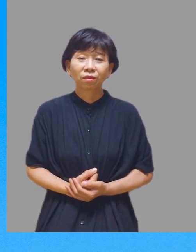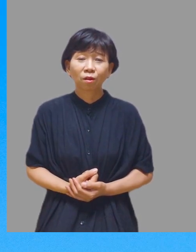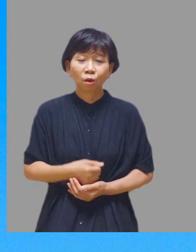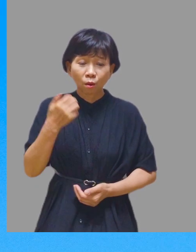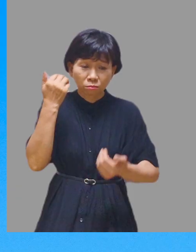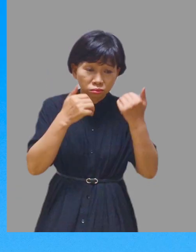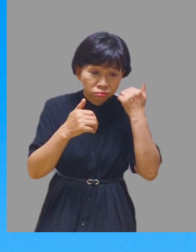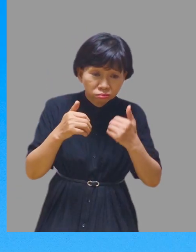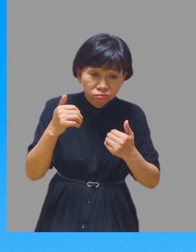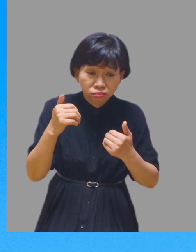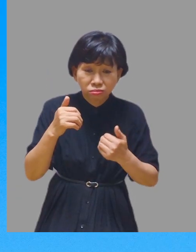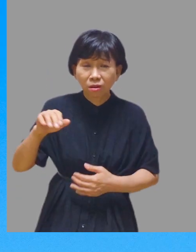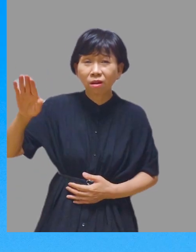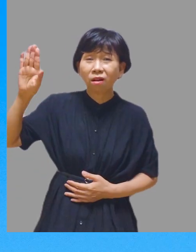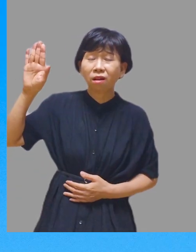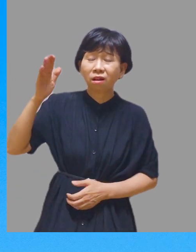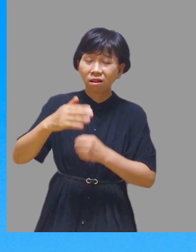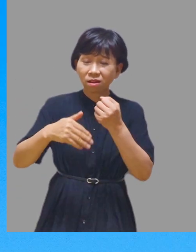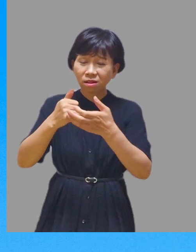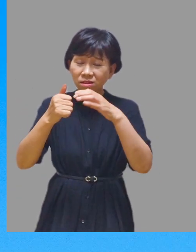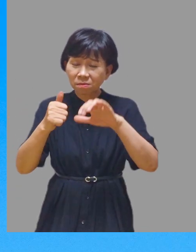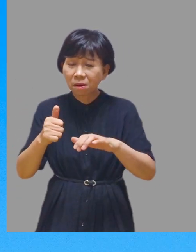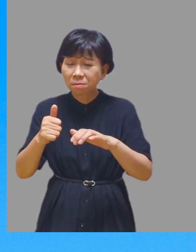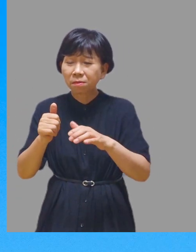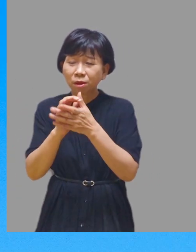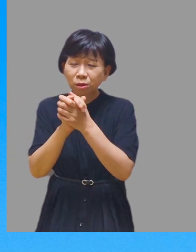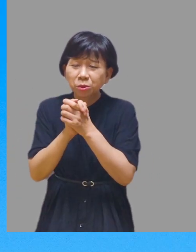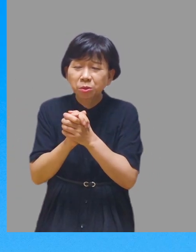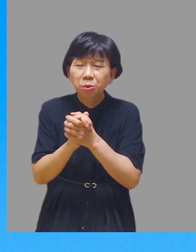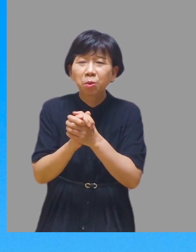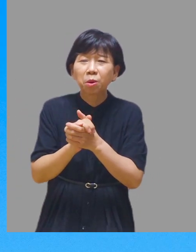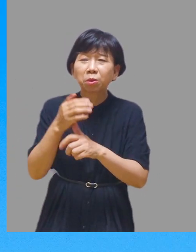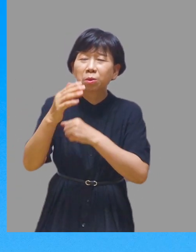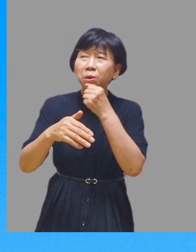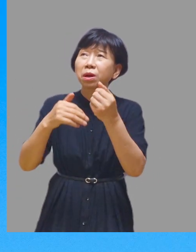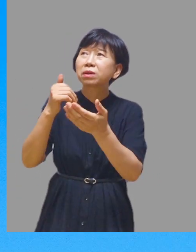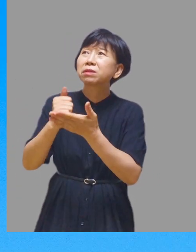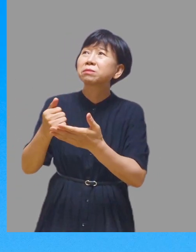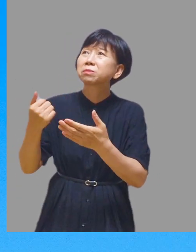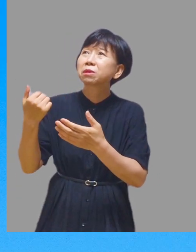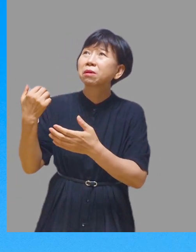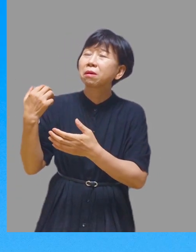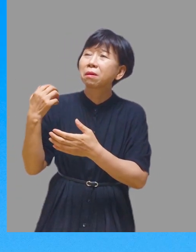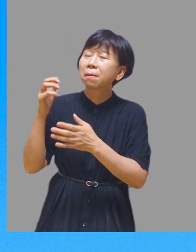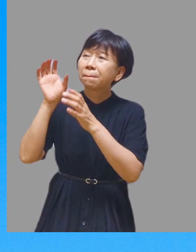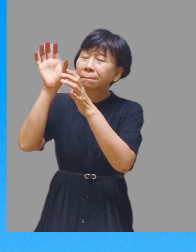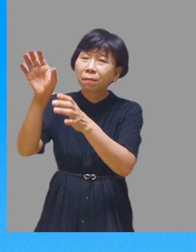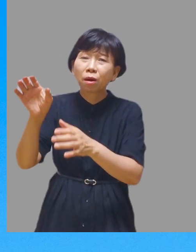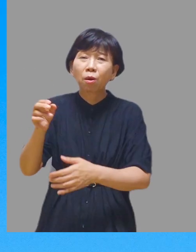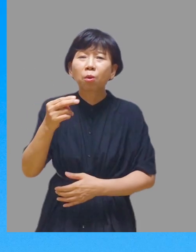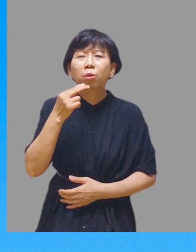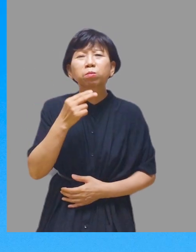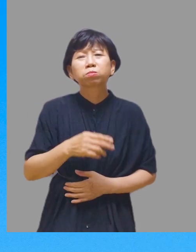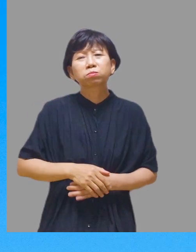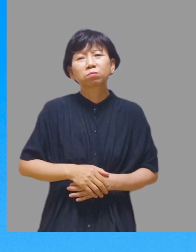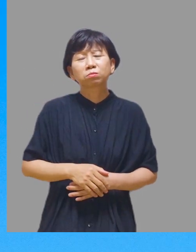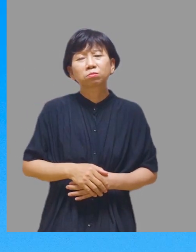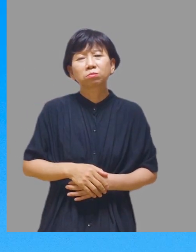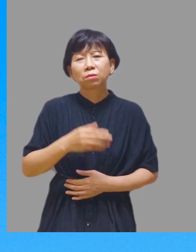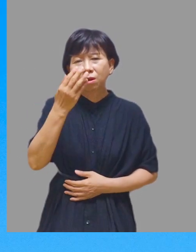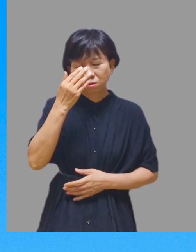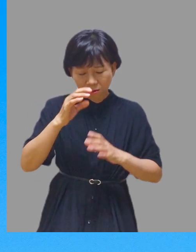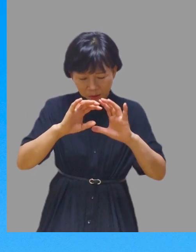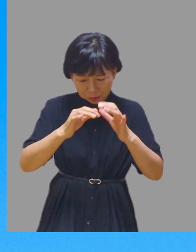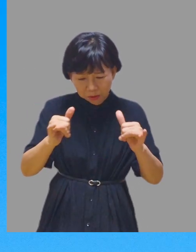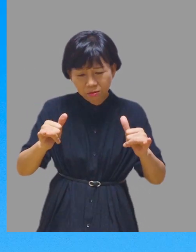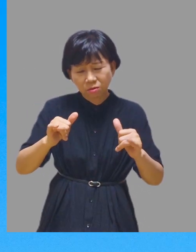나서지 않고 그 누구도 하나님 앞에 자신을 내어드리지 않습니다. 이스라엘의 영적인 현실인